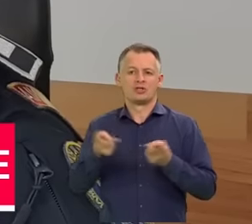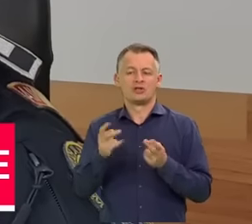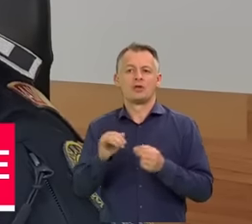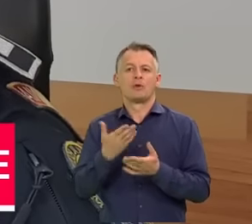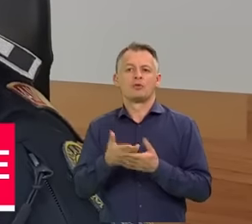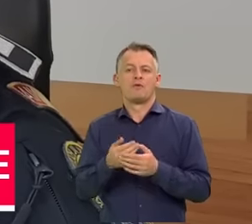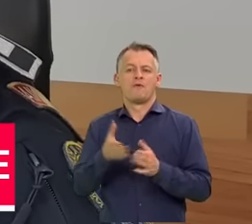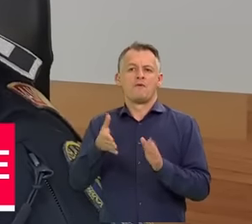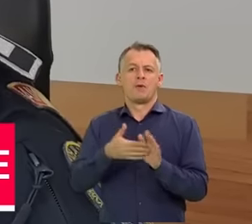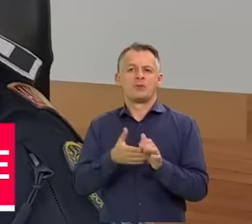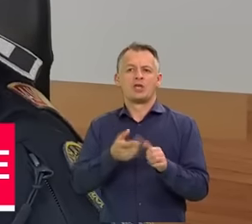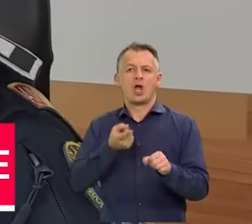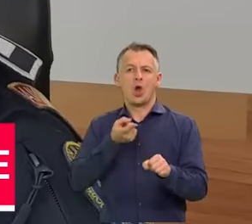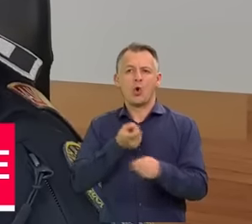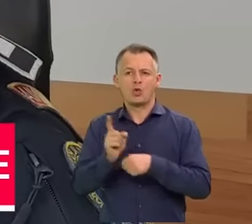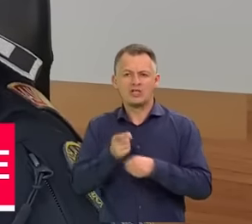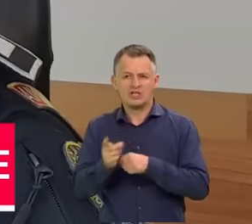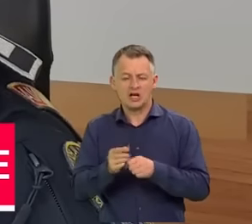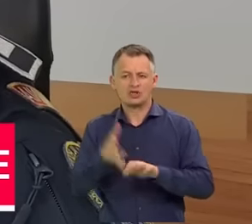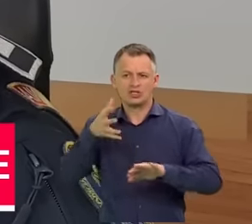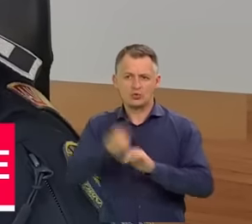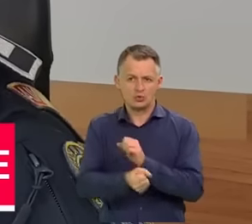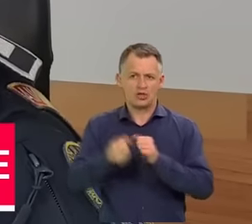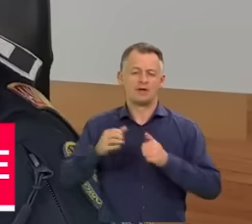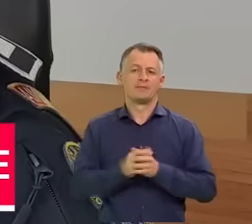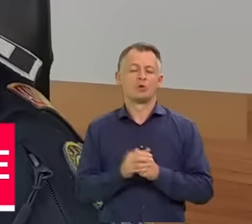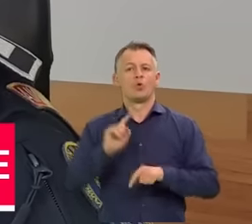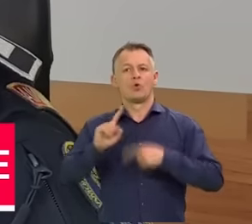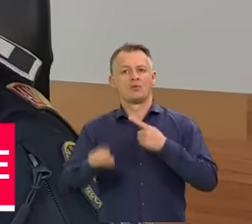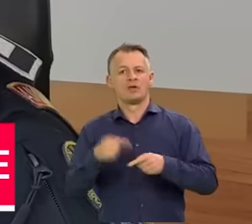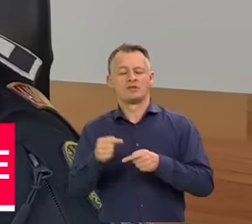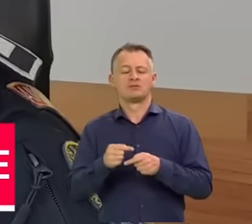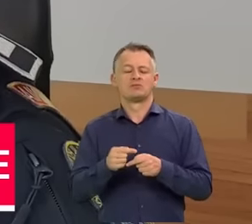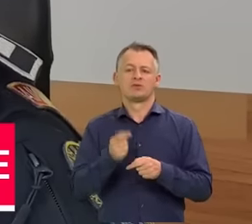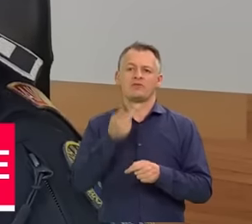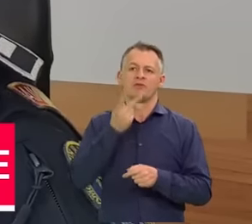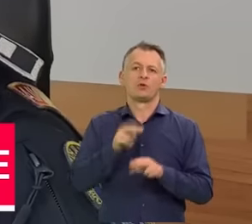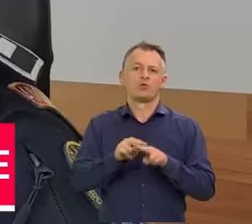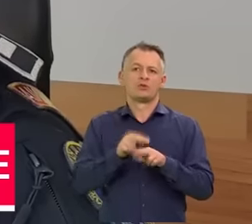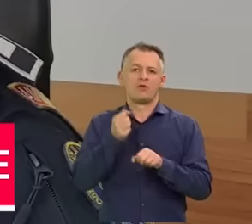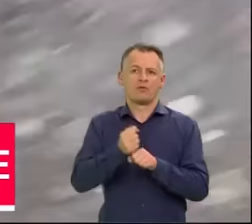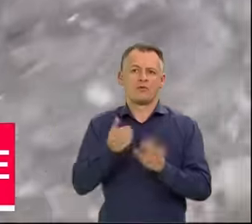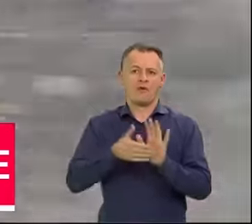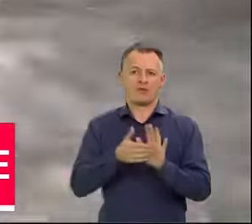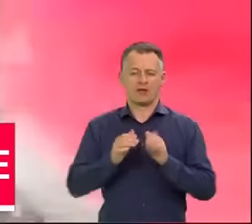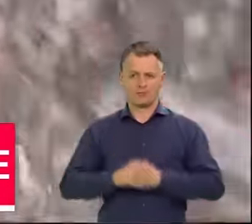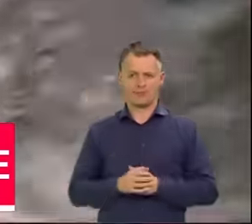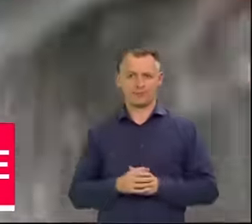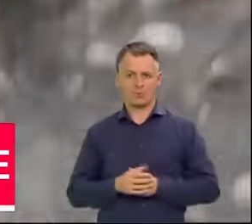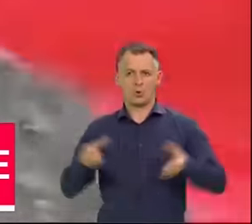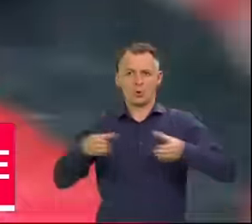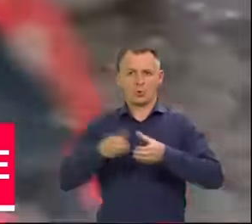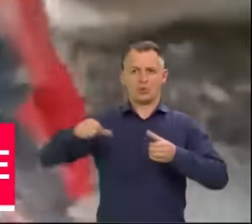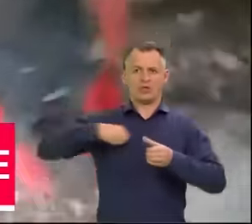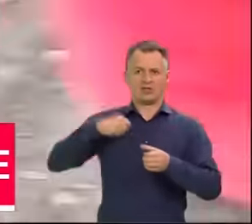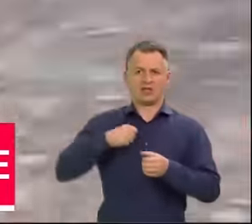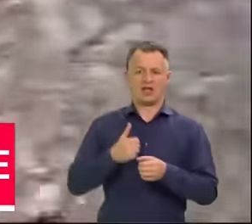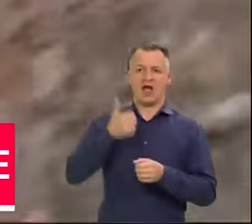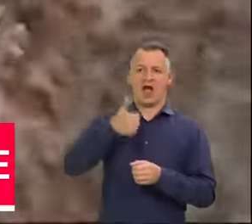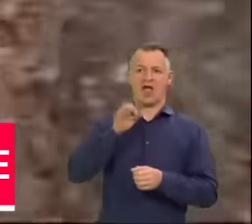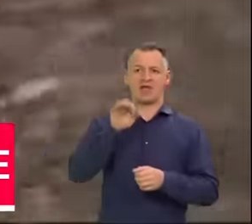ultraj. Urmează să se stabilească cu exactitate împrejurările în care s-au produs cele două fapte. Grupul tinerilor aflați pe ATV